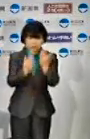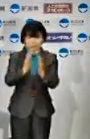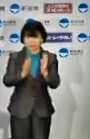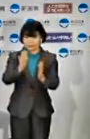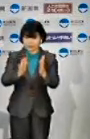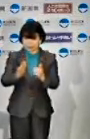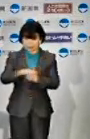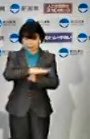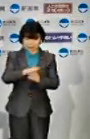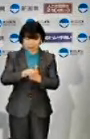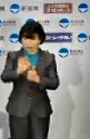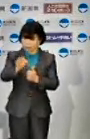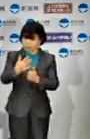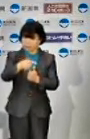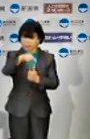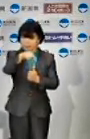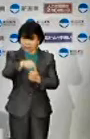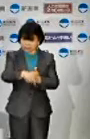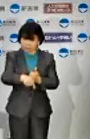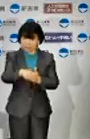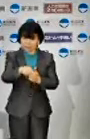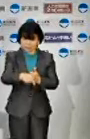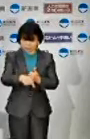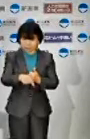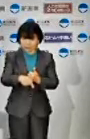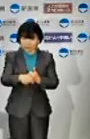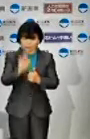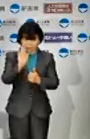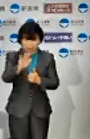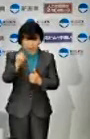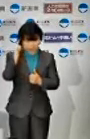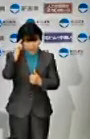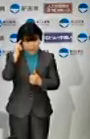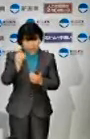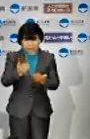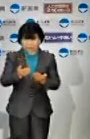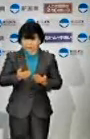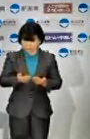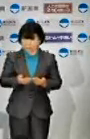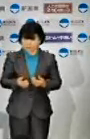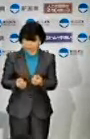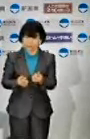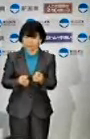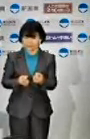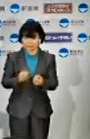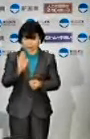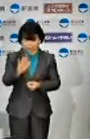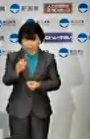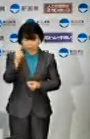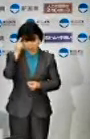税を念頭に置いている、これからのお考えになると思うんですけども、 これから考える話ですね。